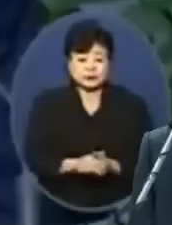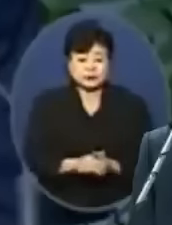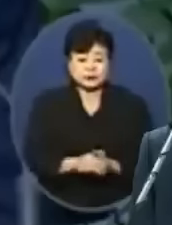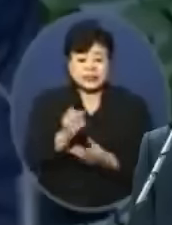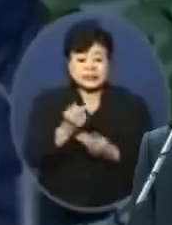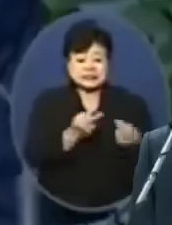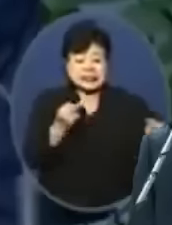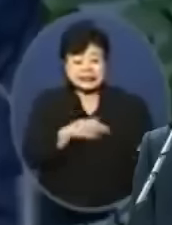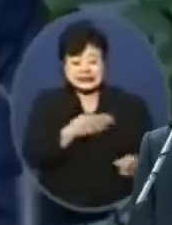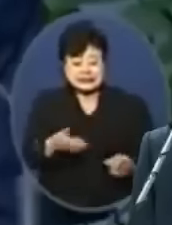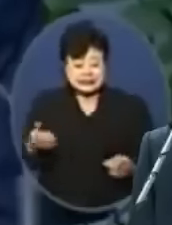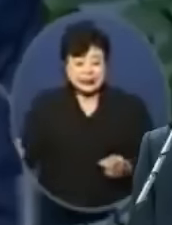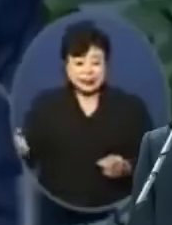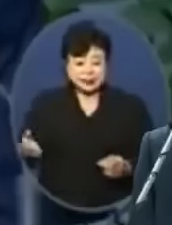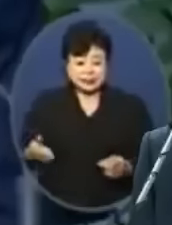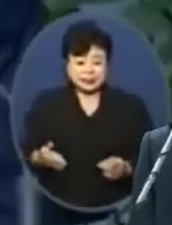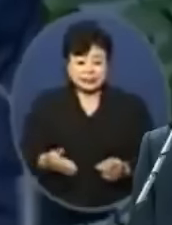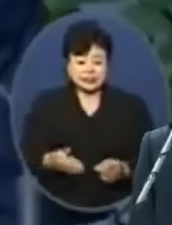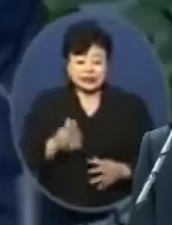산천초목을 다스리라.